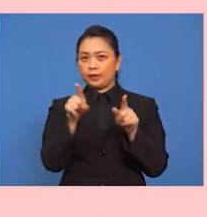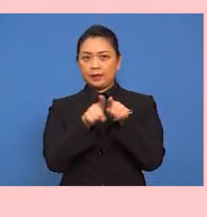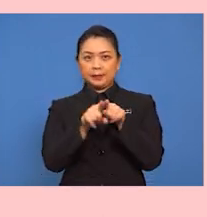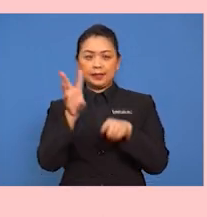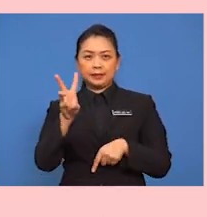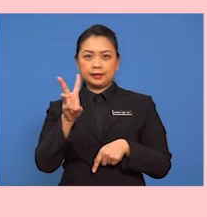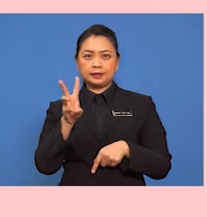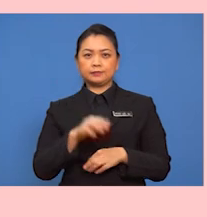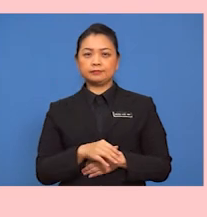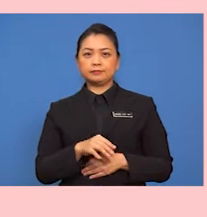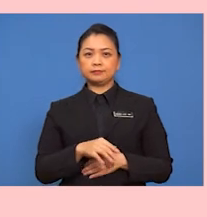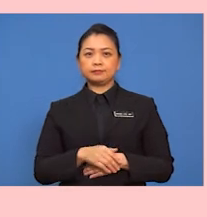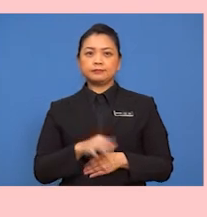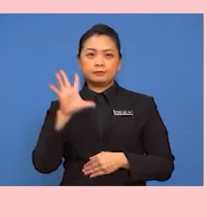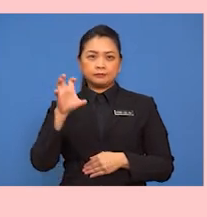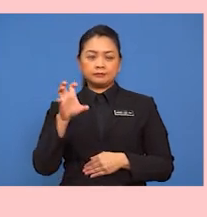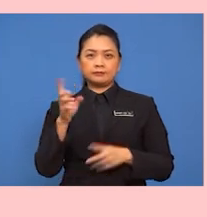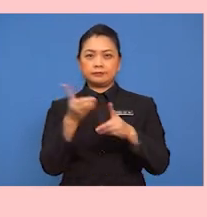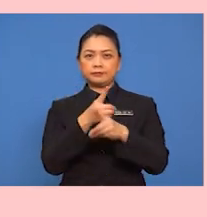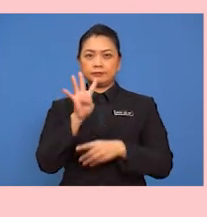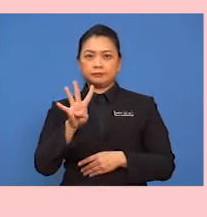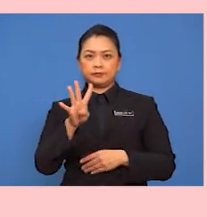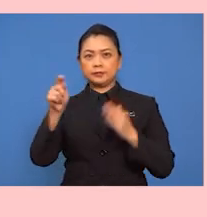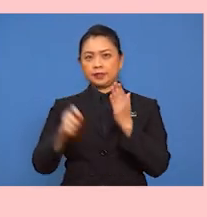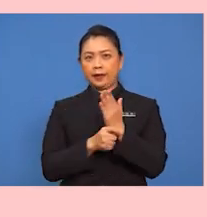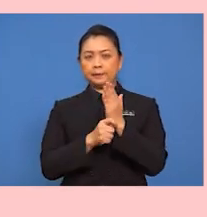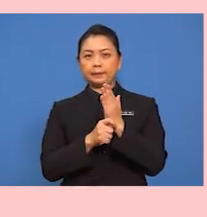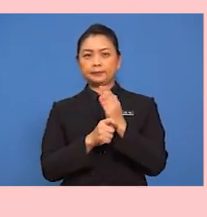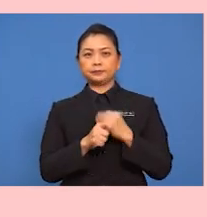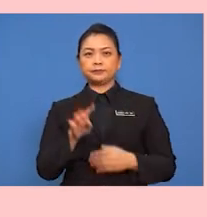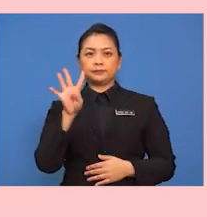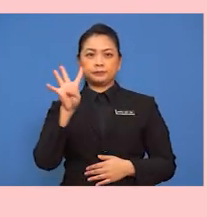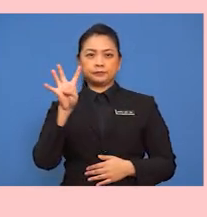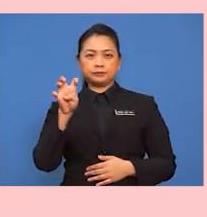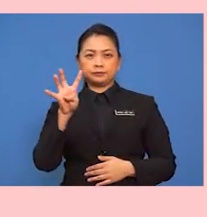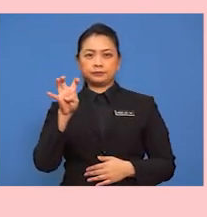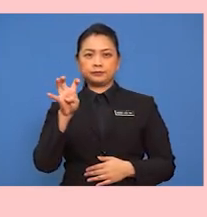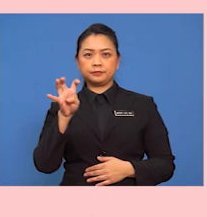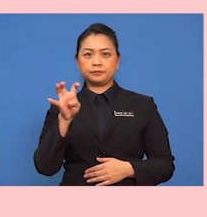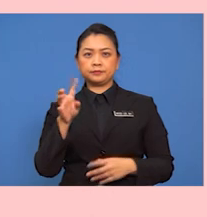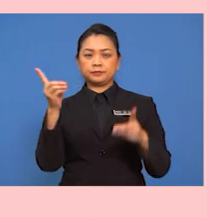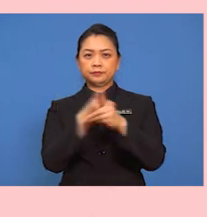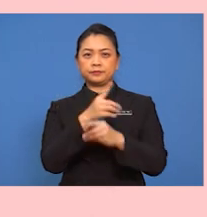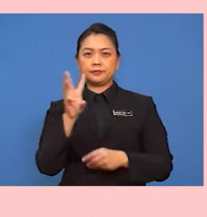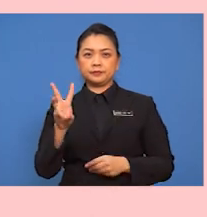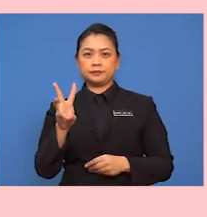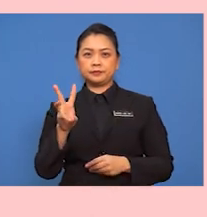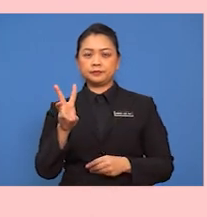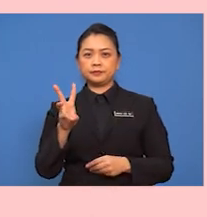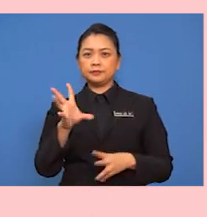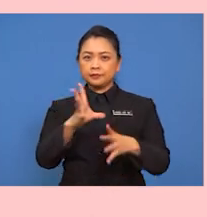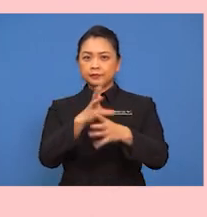50 Darab 4 Tambah 40 Darab 6